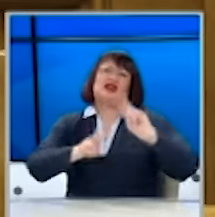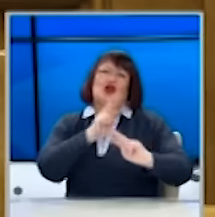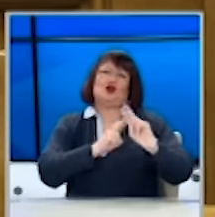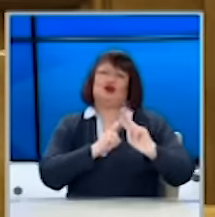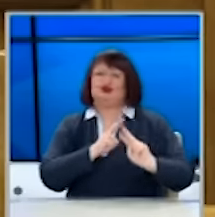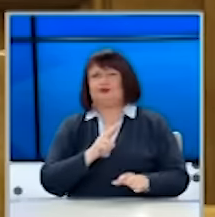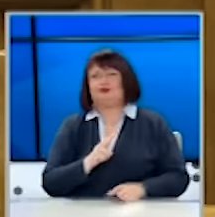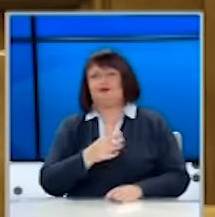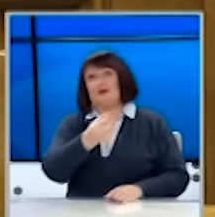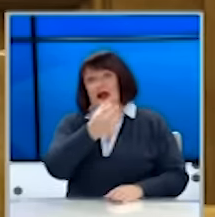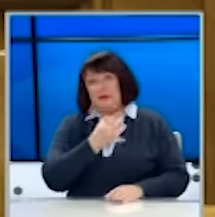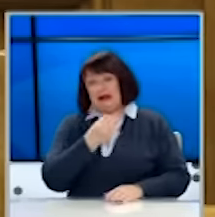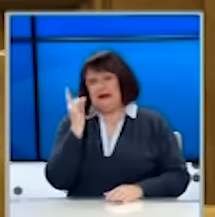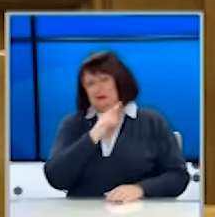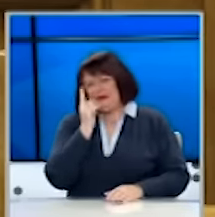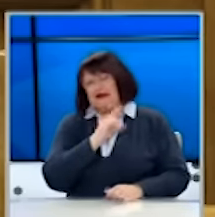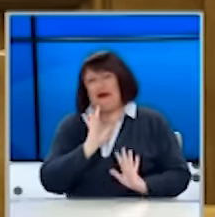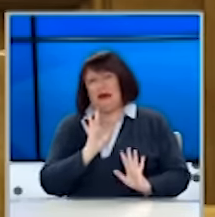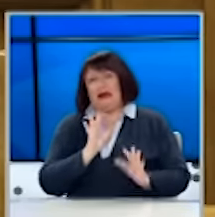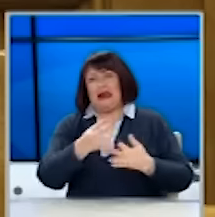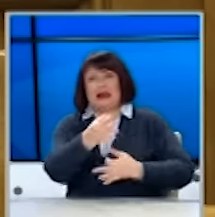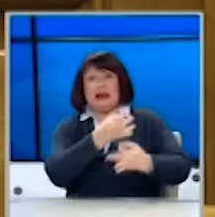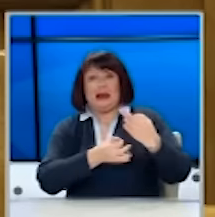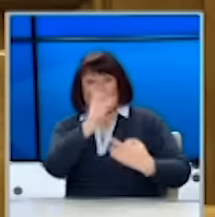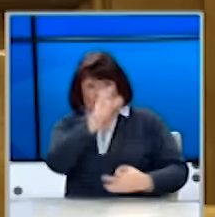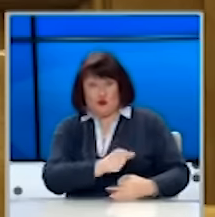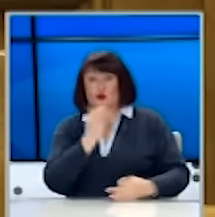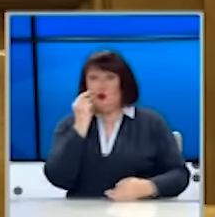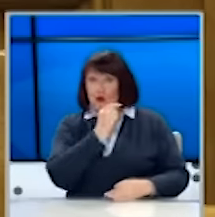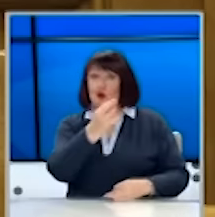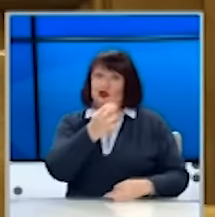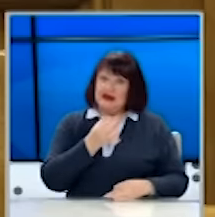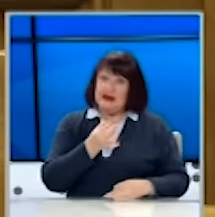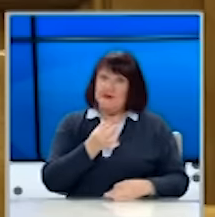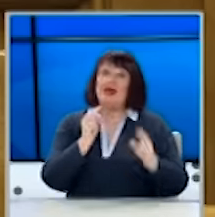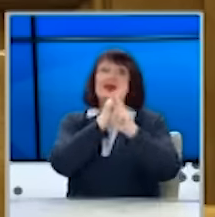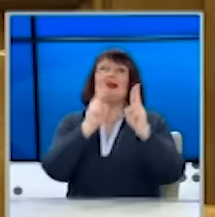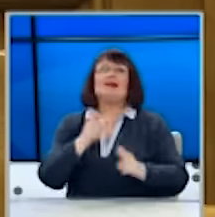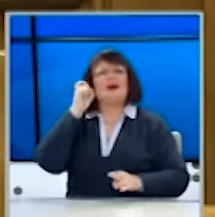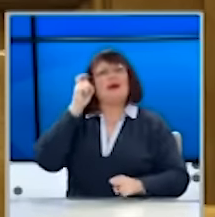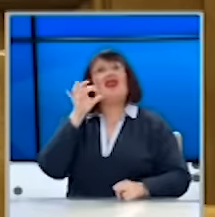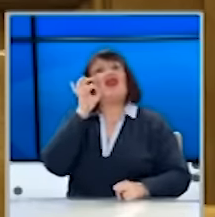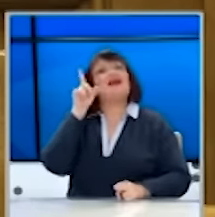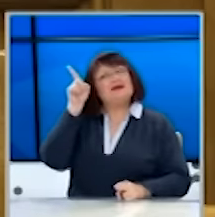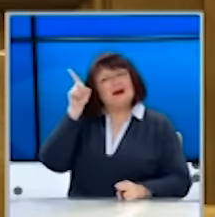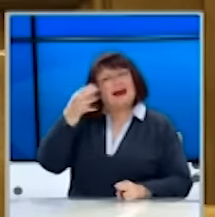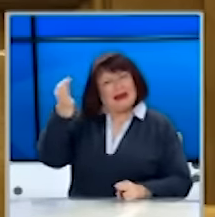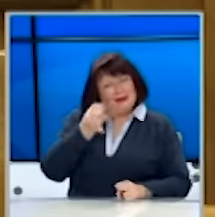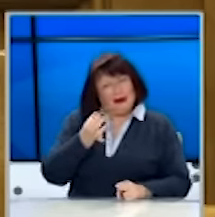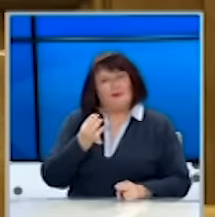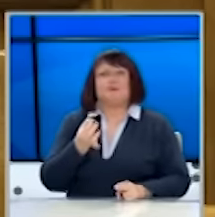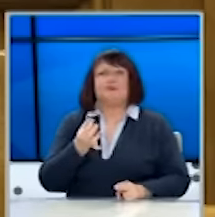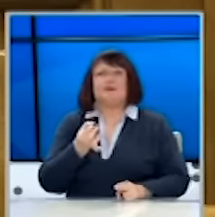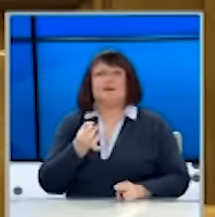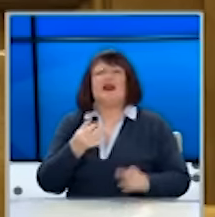που διαψεύστηκε είναι αυτό που χρησιμοποίησε ο ίδιος ο Πρωθυπουργός στη Διεθνή Έκθεση Θεσσαλονίκης, ότι από τόσες